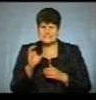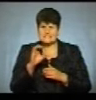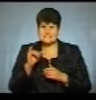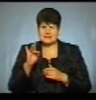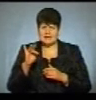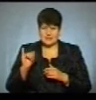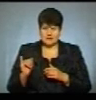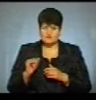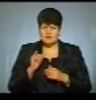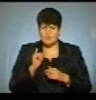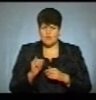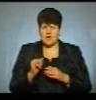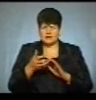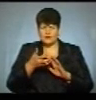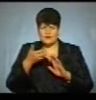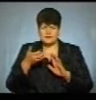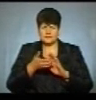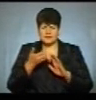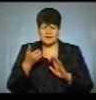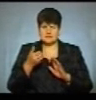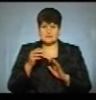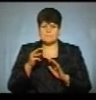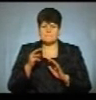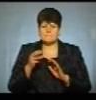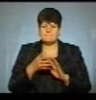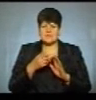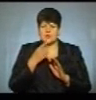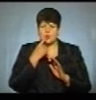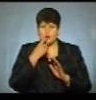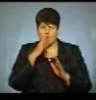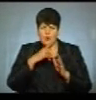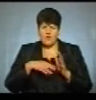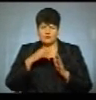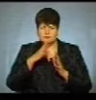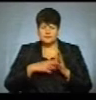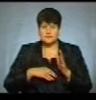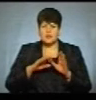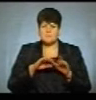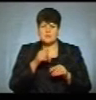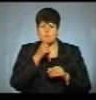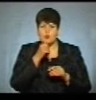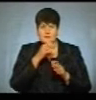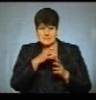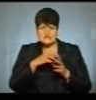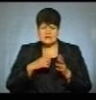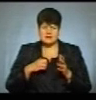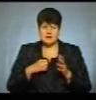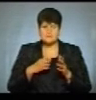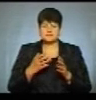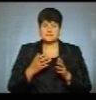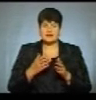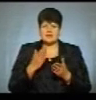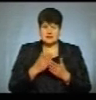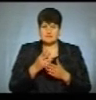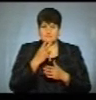погано відшаровуються від мигдаликів, мигдалики кровлять після спроби зняття. Є